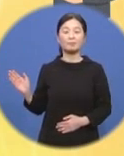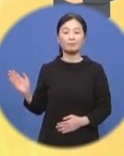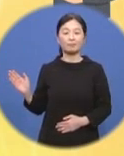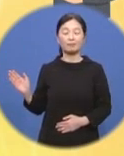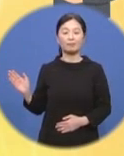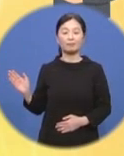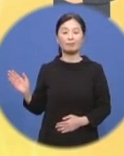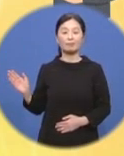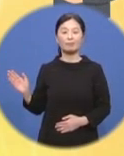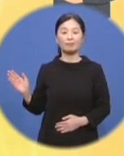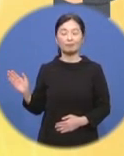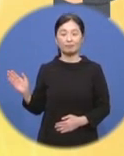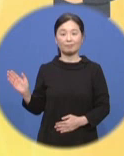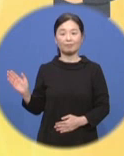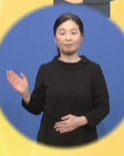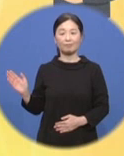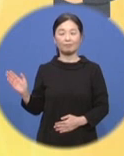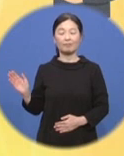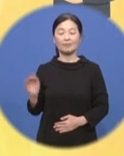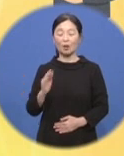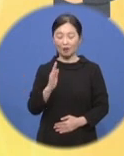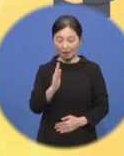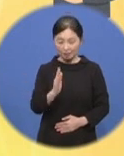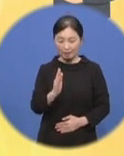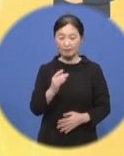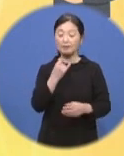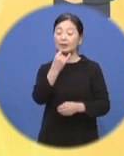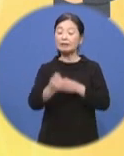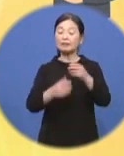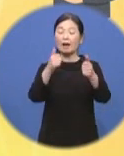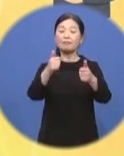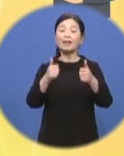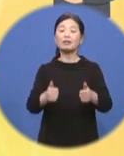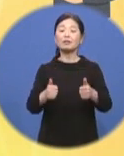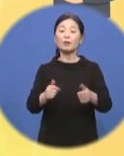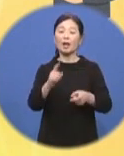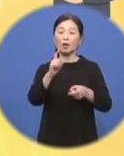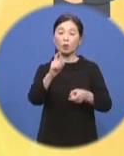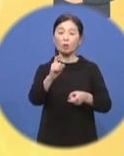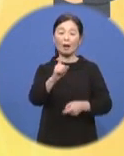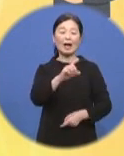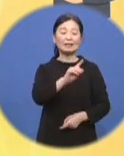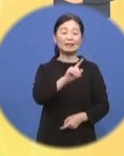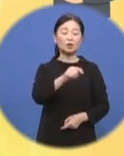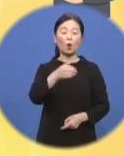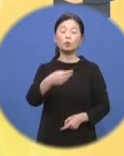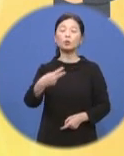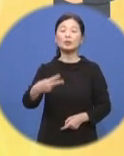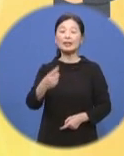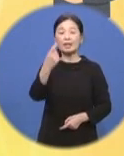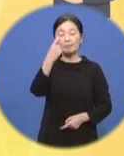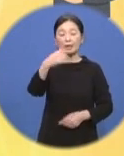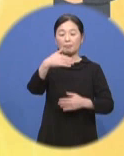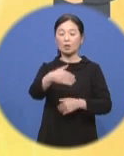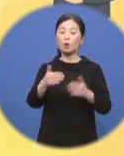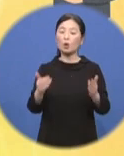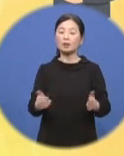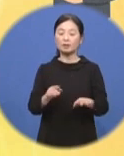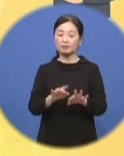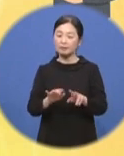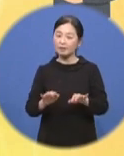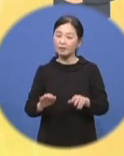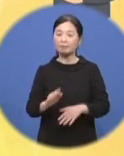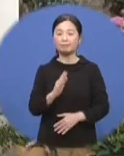073-441-3724 番で受け付けています。インターネットで紀の国学びの教室を検索してください。